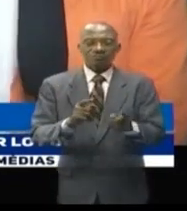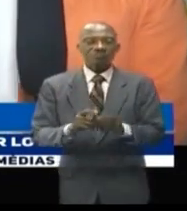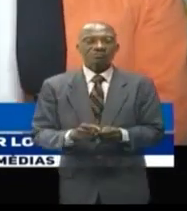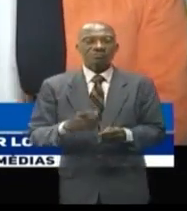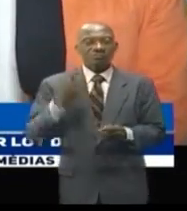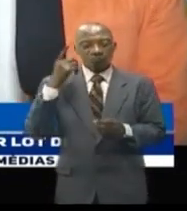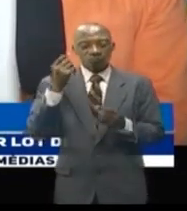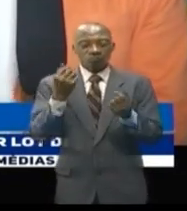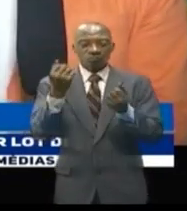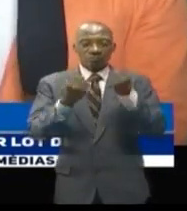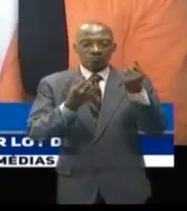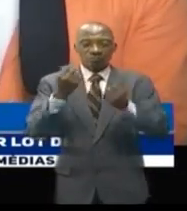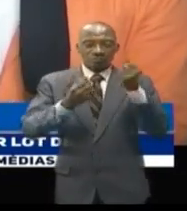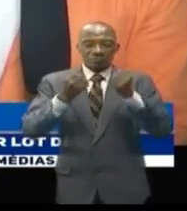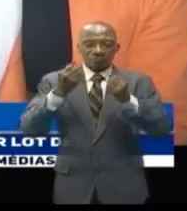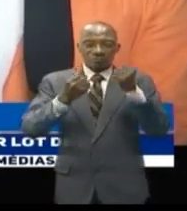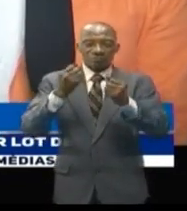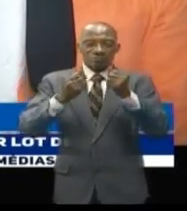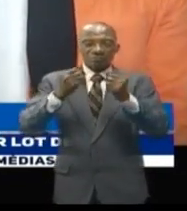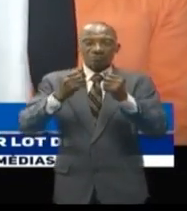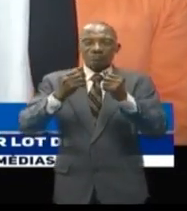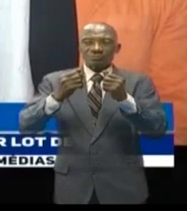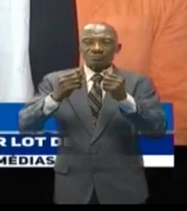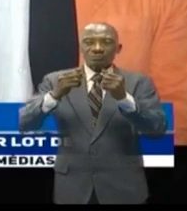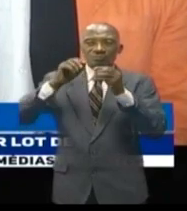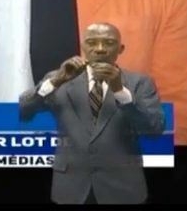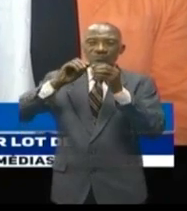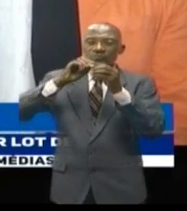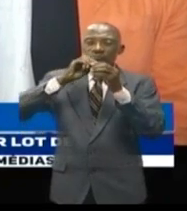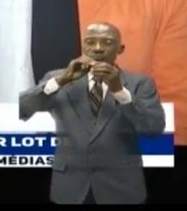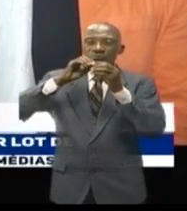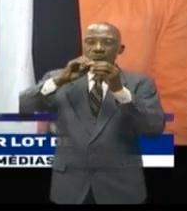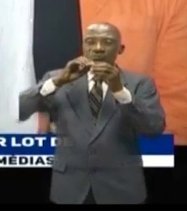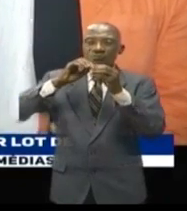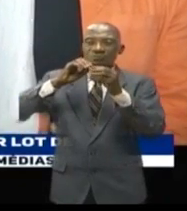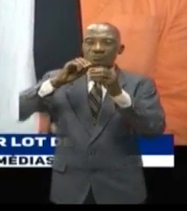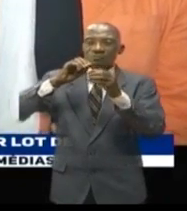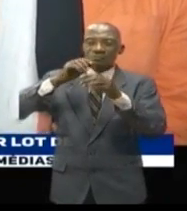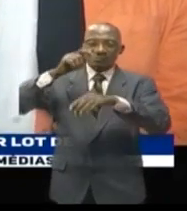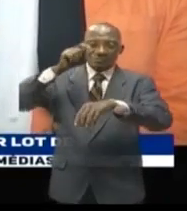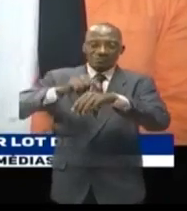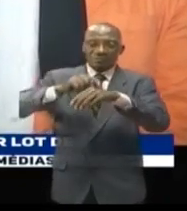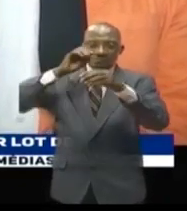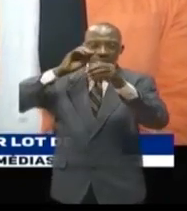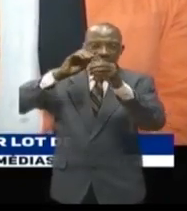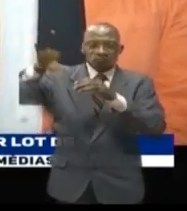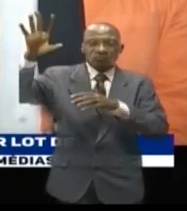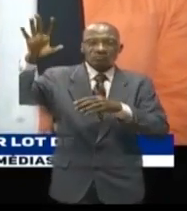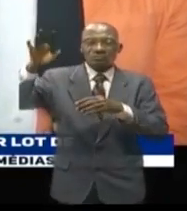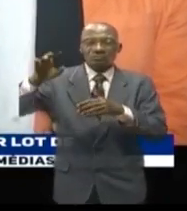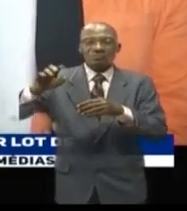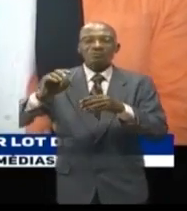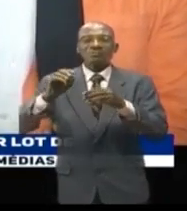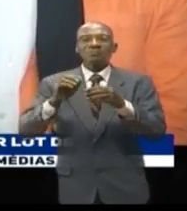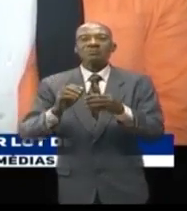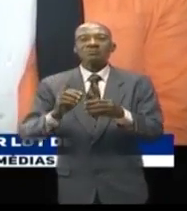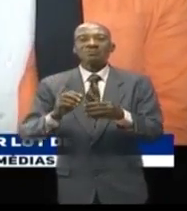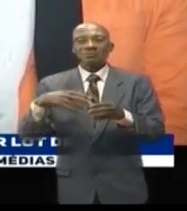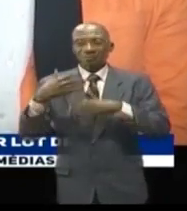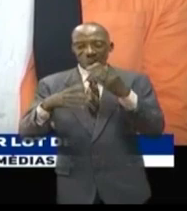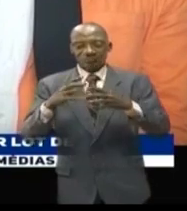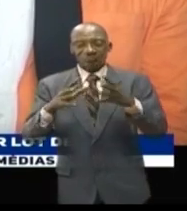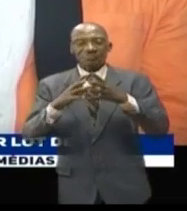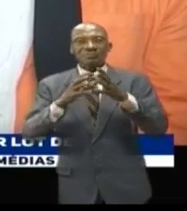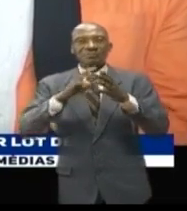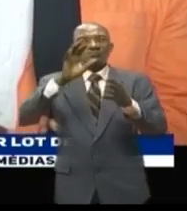sans le réseau RCA donc ça sera par satellite et en direct comme vous voyez dans